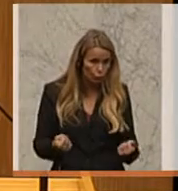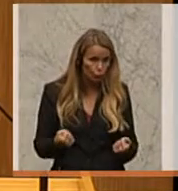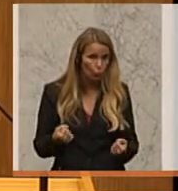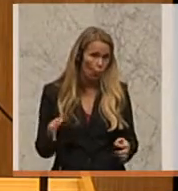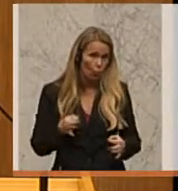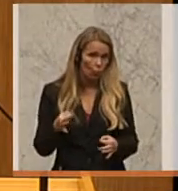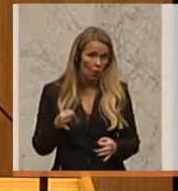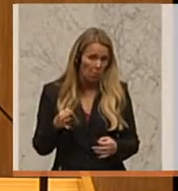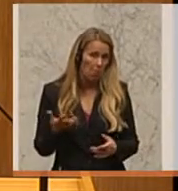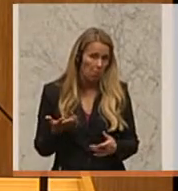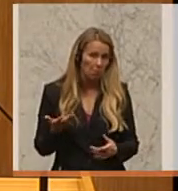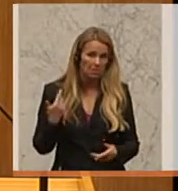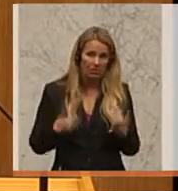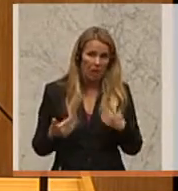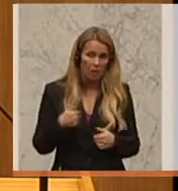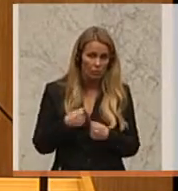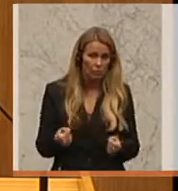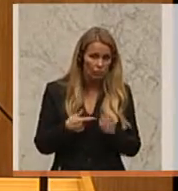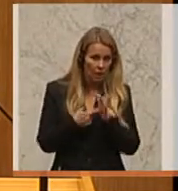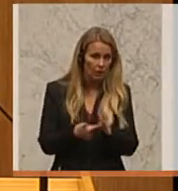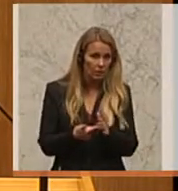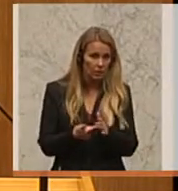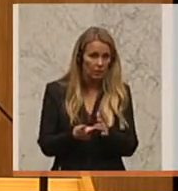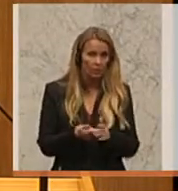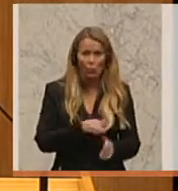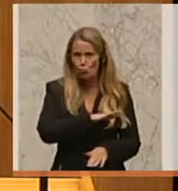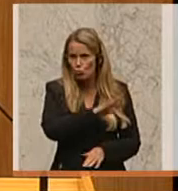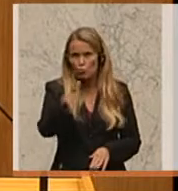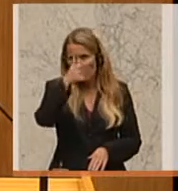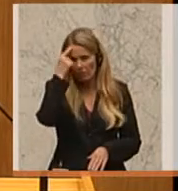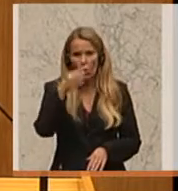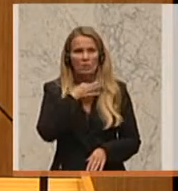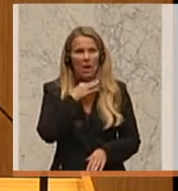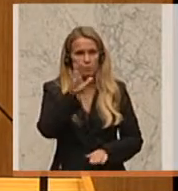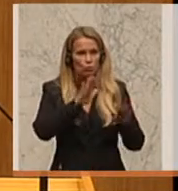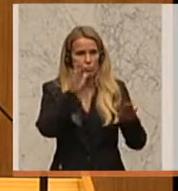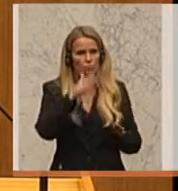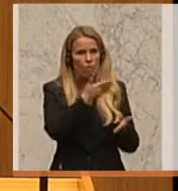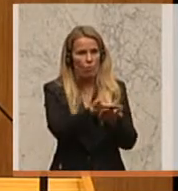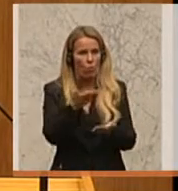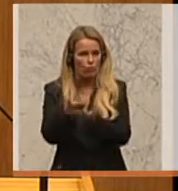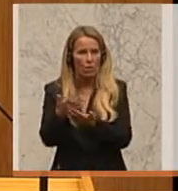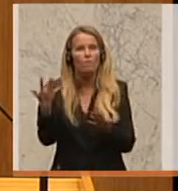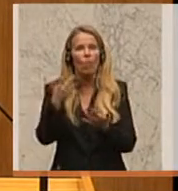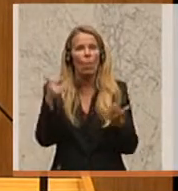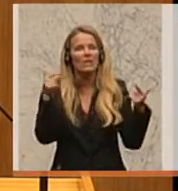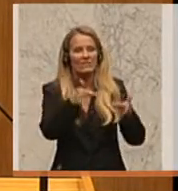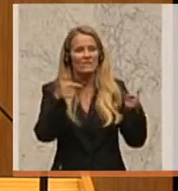hat, und überall dort eine Volksabstimmung vorzuschlagen, wo Investitionsprojekte